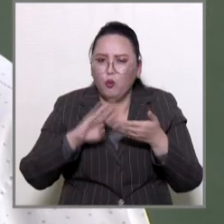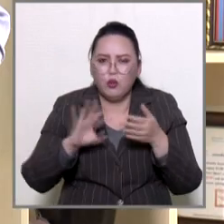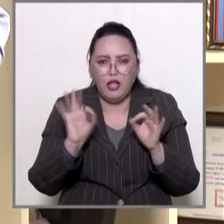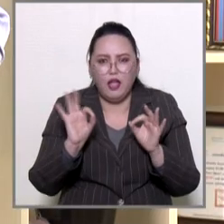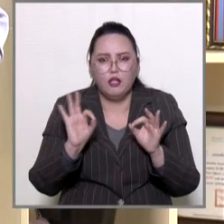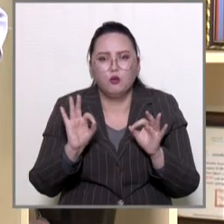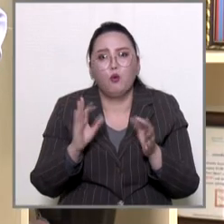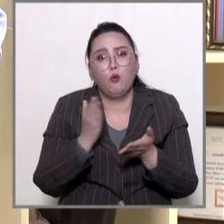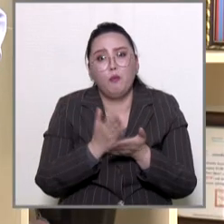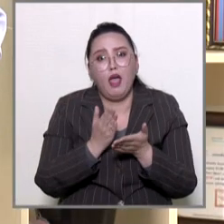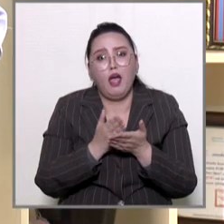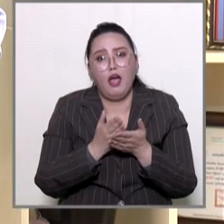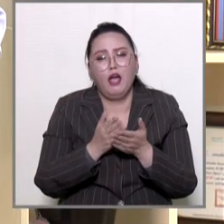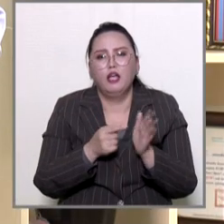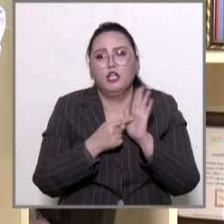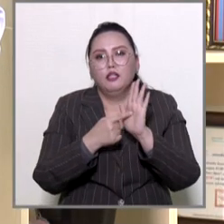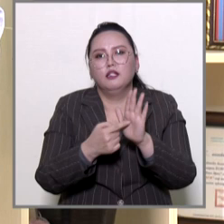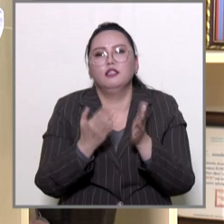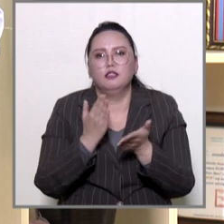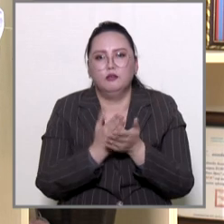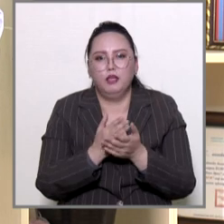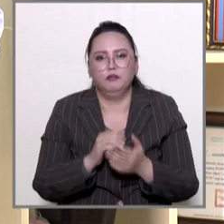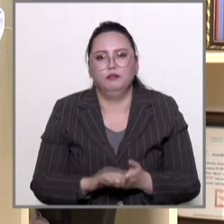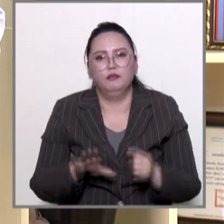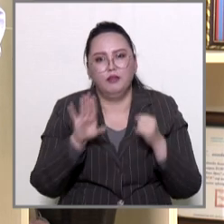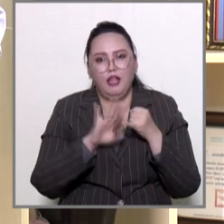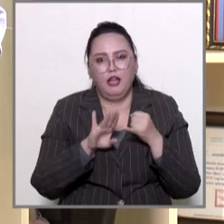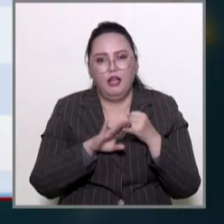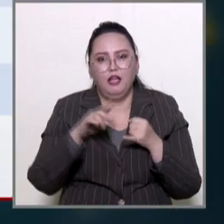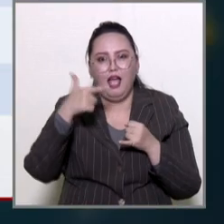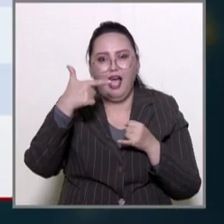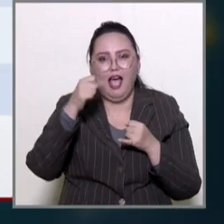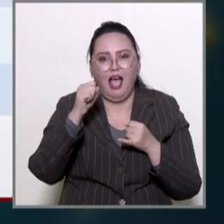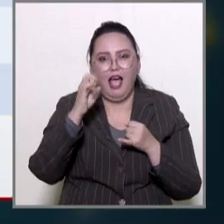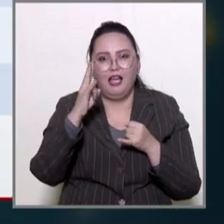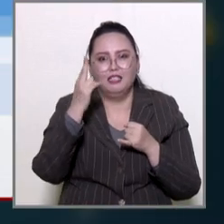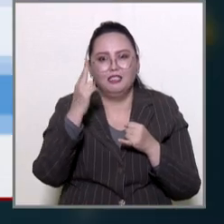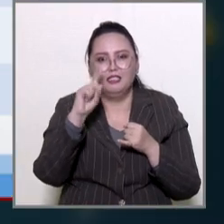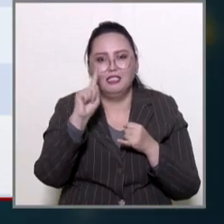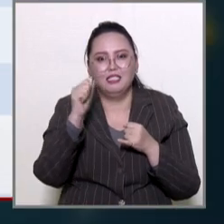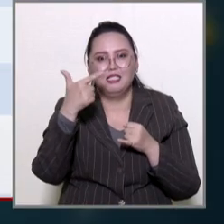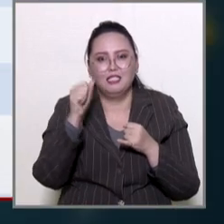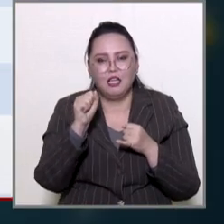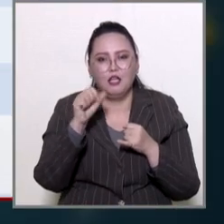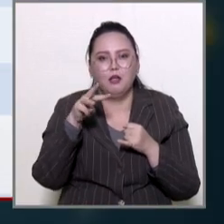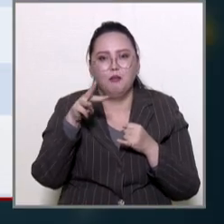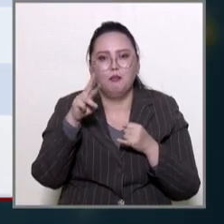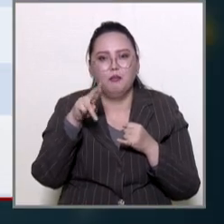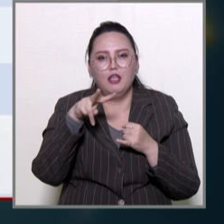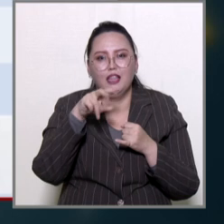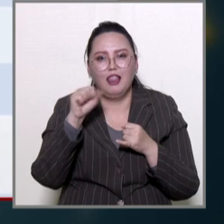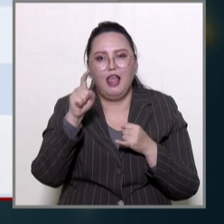юм аа. За, дараагийн хэлцэл бол ганцхан нялх гэдэг хэлц байна. Үүний гол санаа нь л ер нь